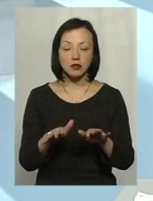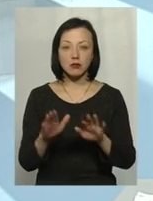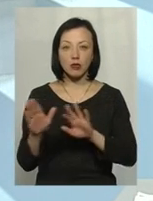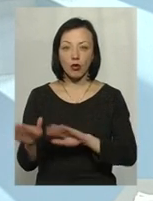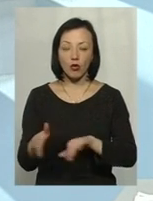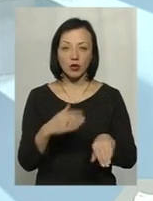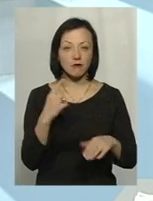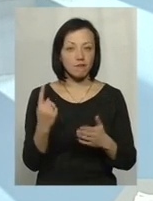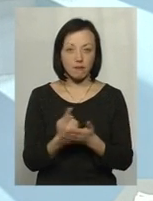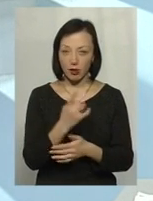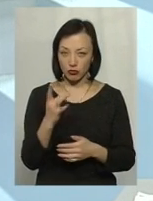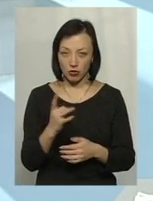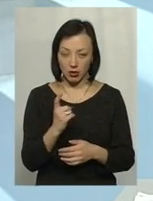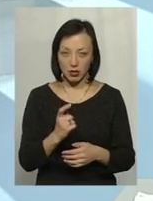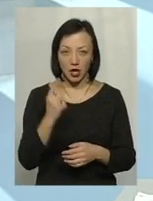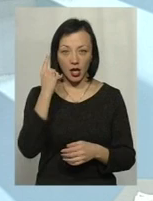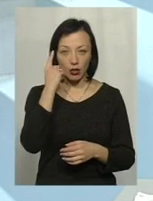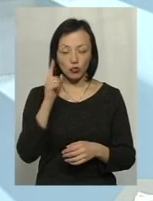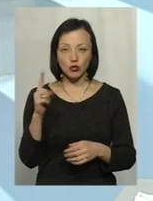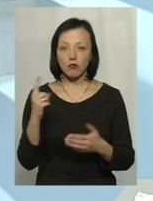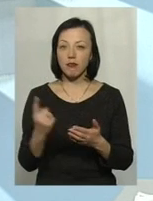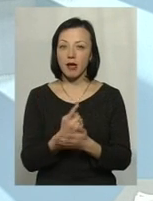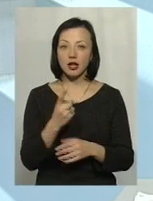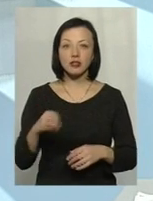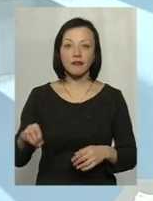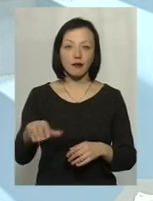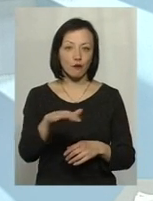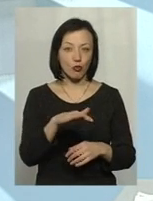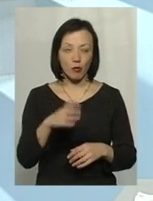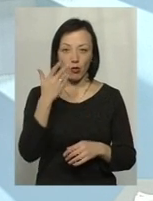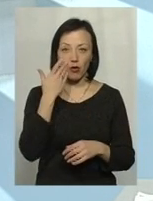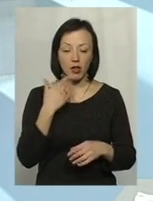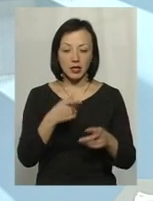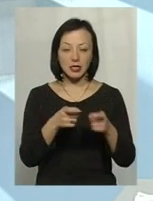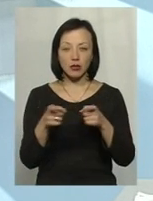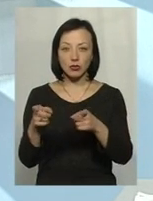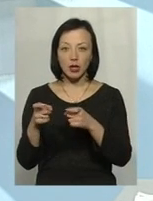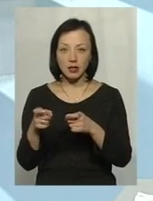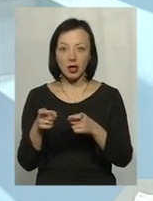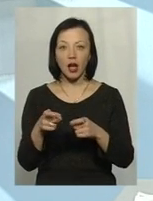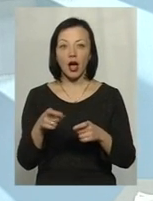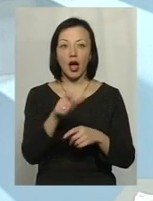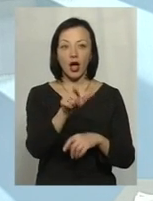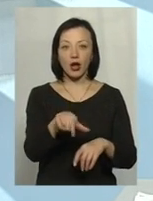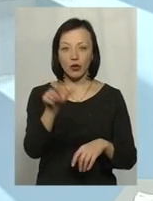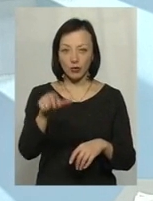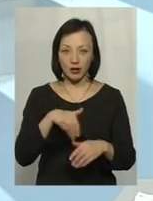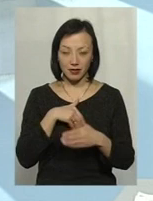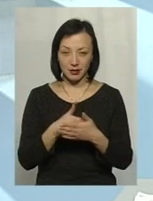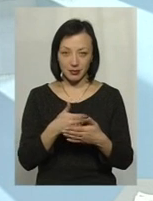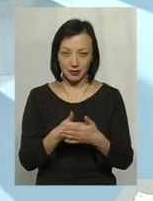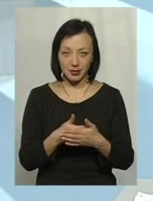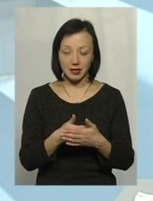проходив вперше, я думаю, що вперше і в Європі, коли залучалися інститути громадянського суспільства,